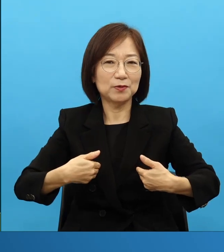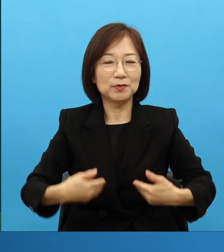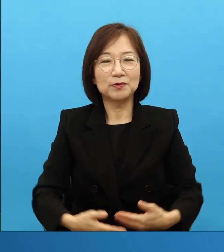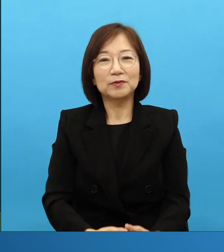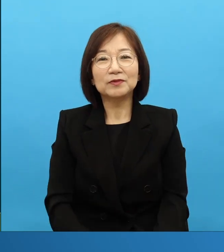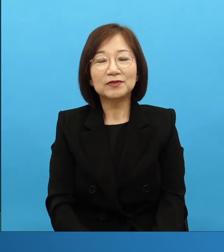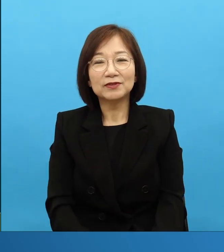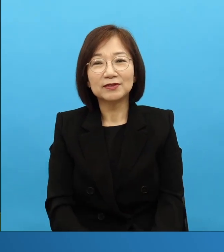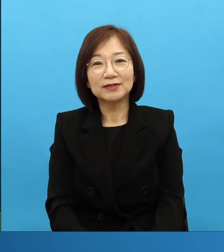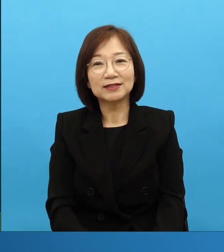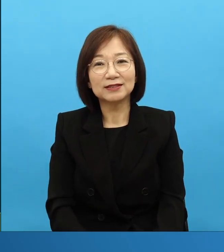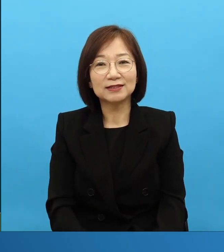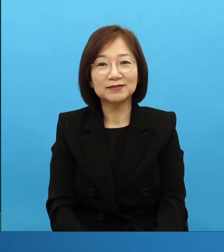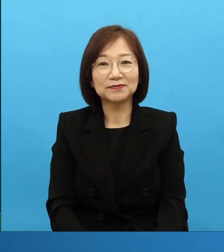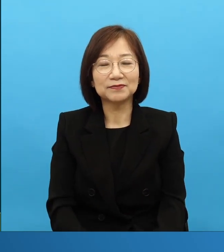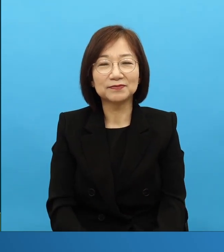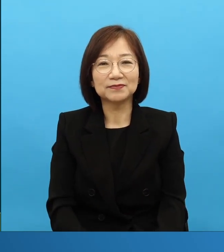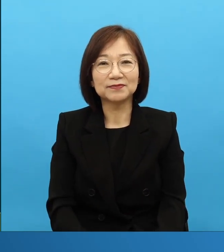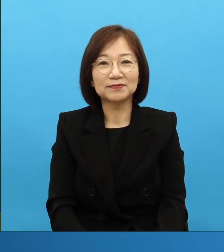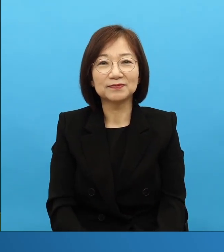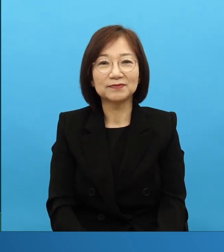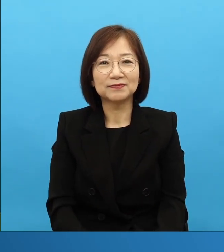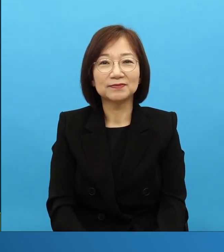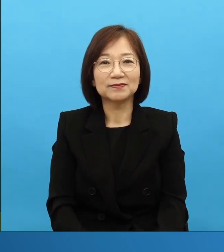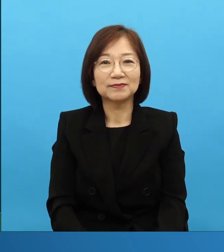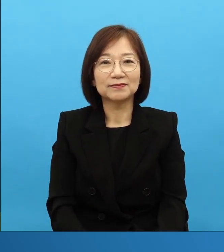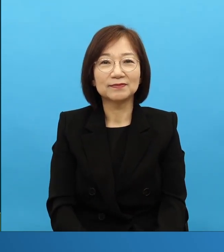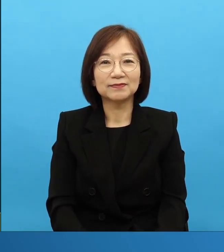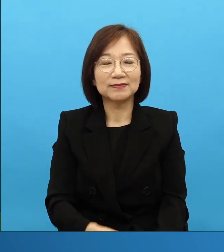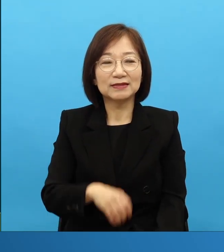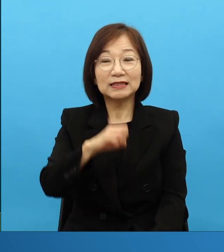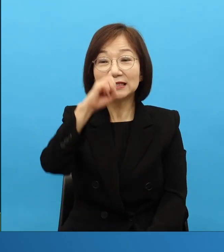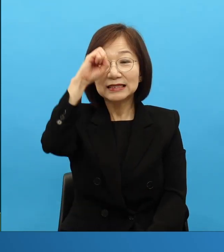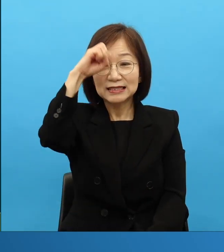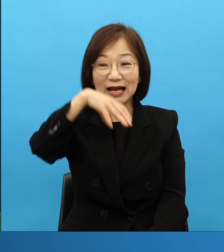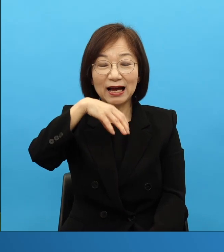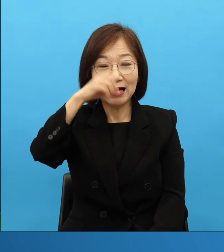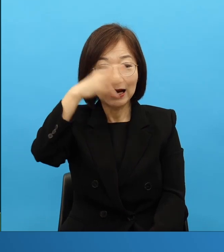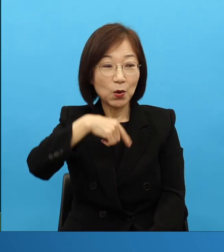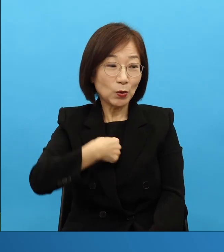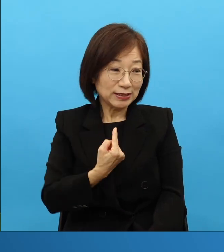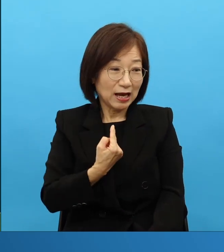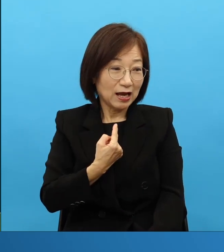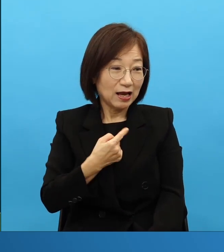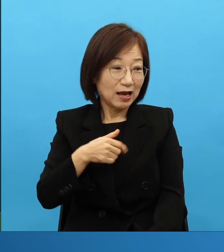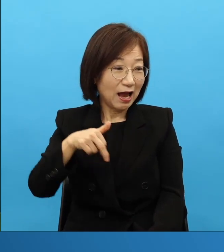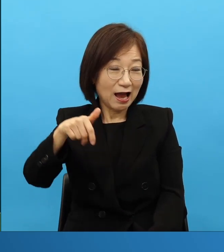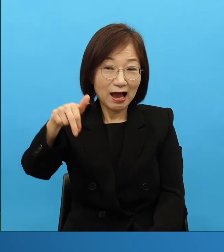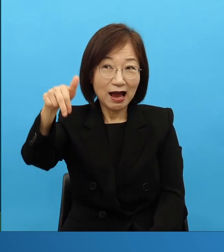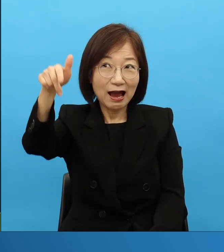city. 그냥 가지 말고 친구 데리고 가라. Don't just go. Take your friends with